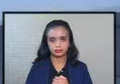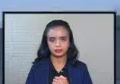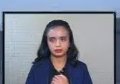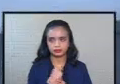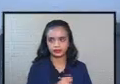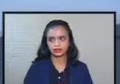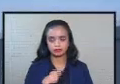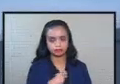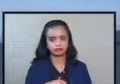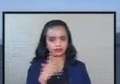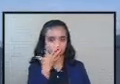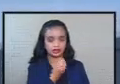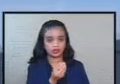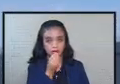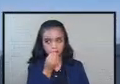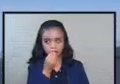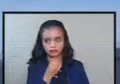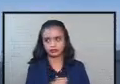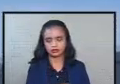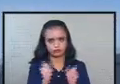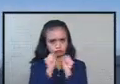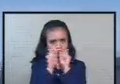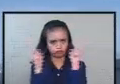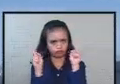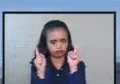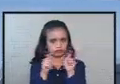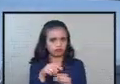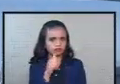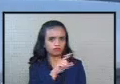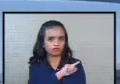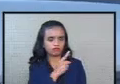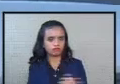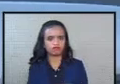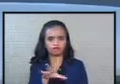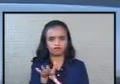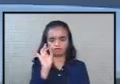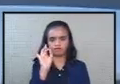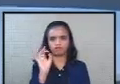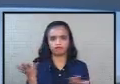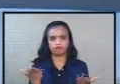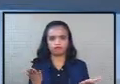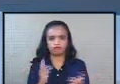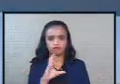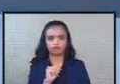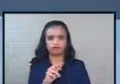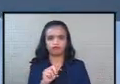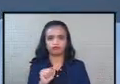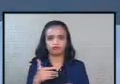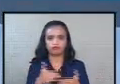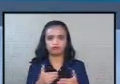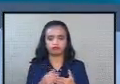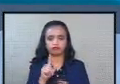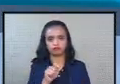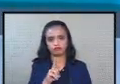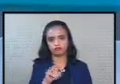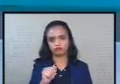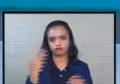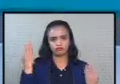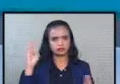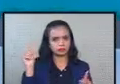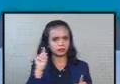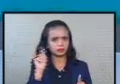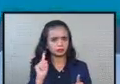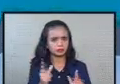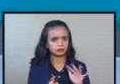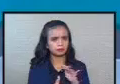pasintabi po sa mga kumakain ha. Laking gulat ng autoridad sa natagpuan nila sa bangin sa Tuba, Benguet. Ano nga bang